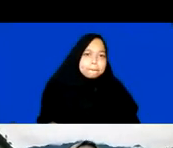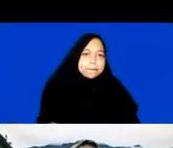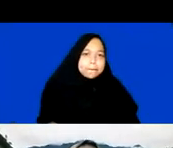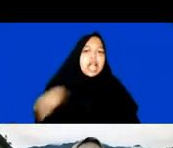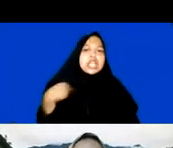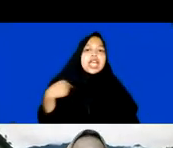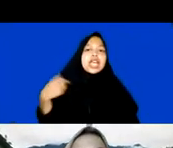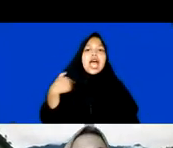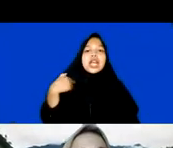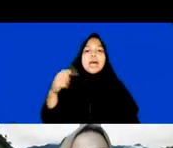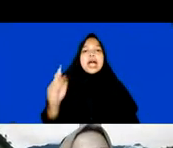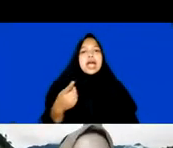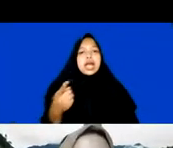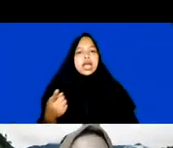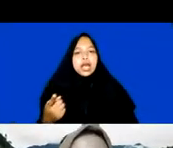Pakai